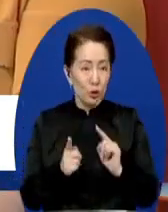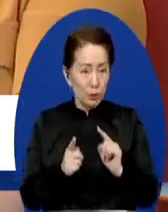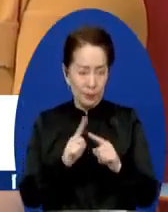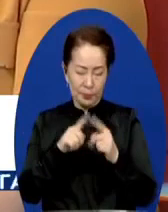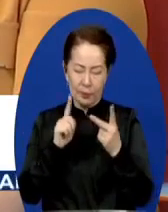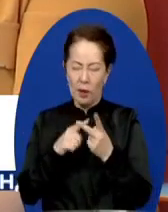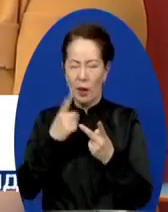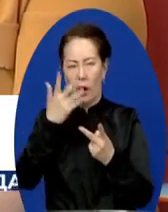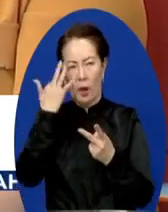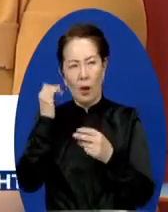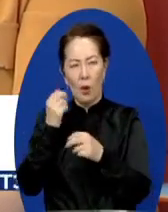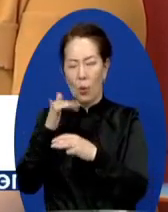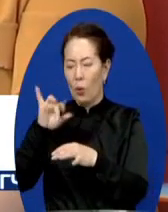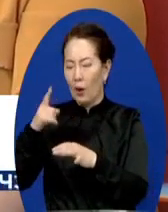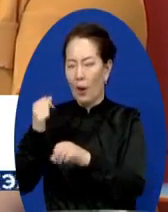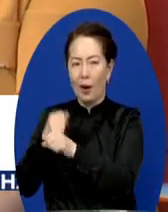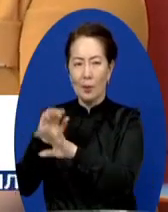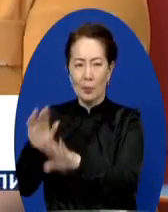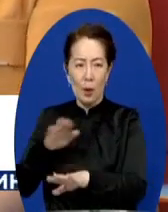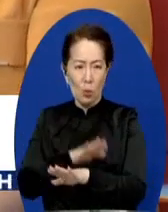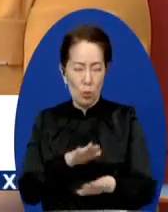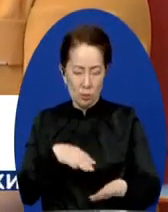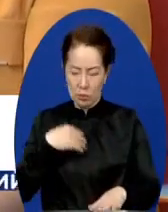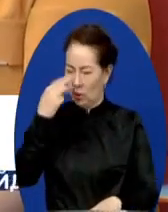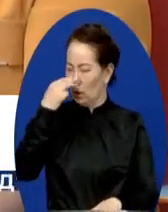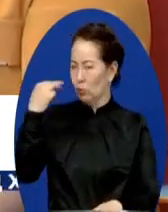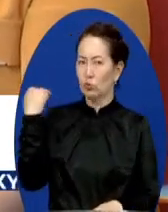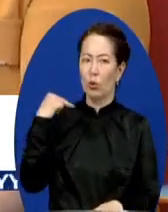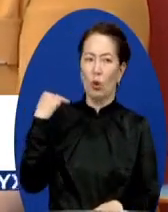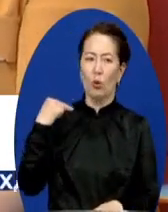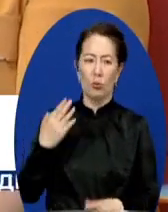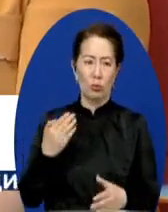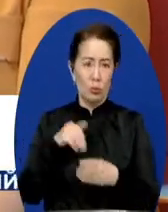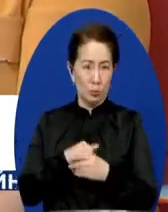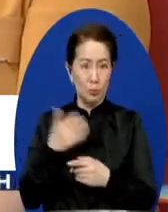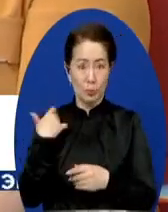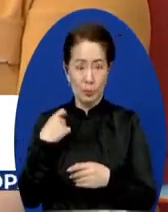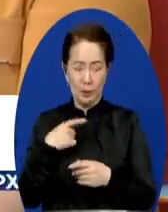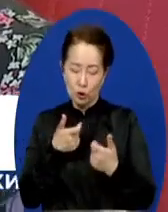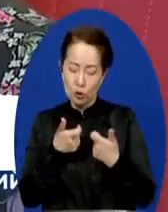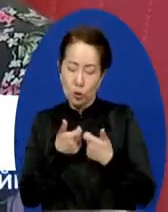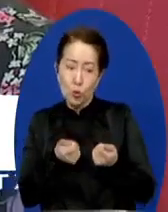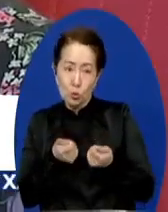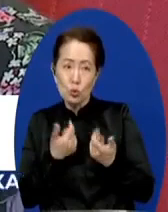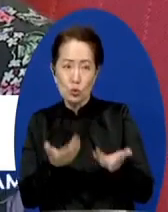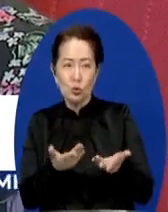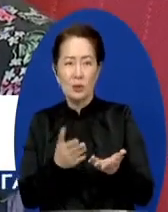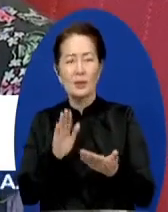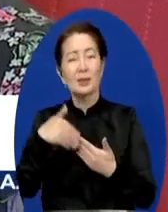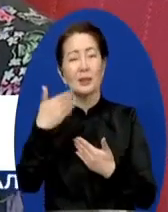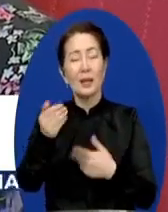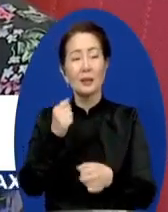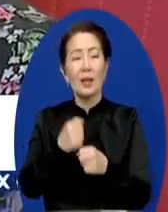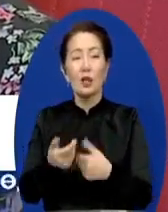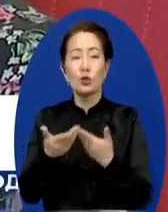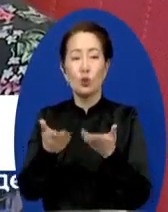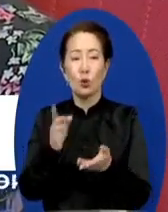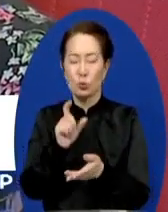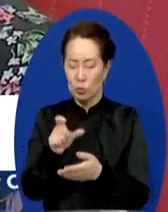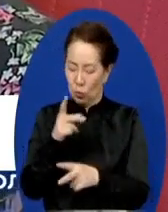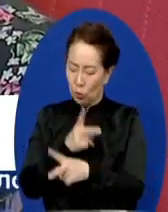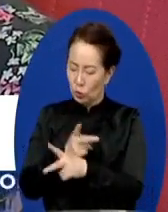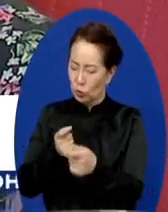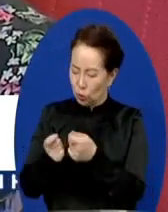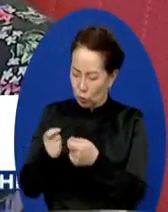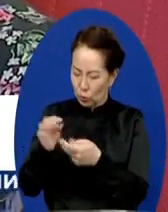өөрчилсөн. Олон хоногор уурхад ажилладаг эцэг эхтэй хүүхдүүд үл хайхрах хүчирхийлэлд өртдөг байсныг ийхүү тохиролжээ. Цаашид ажил олгогчдийн зүгээс